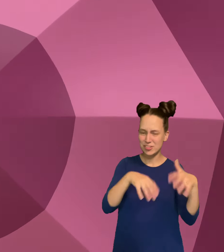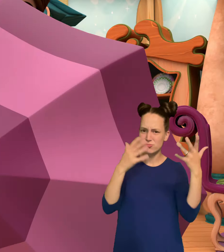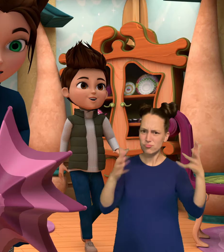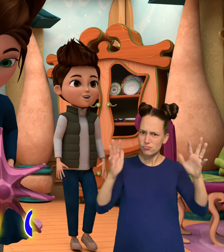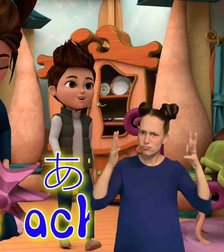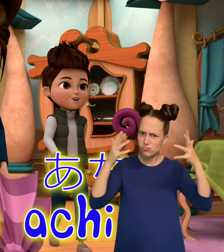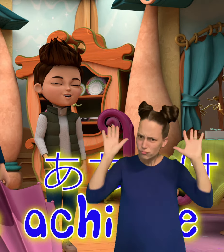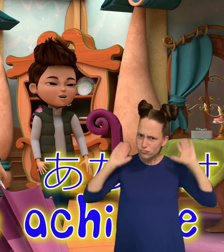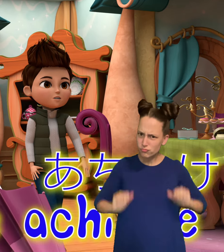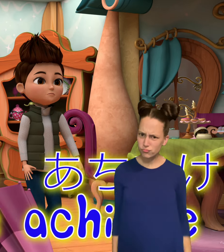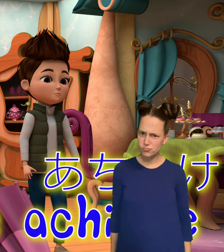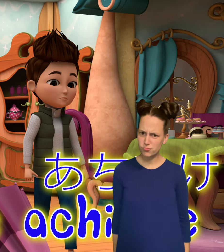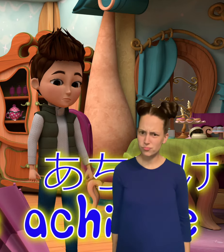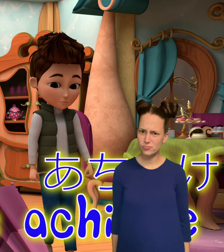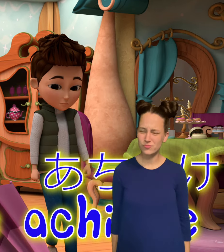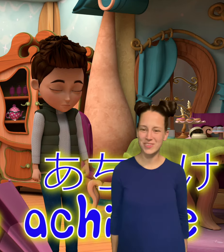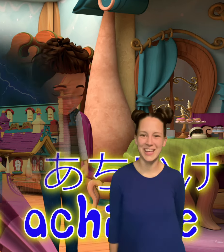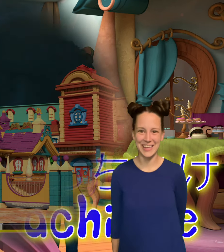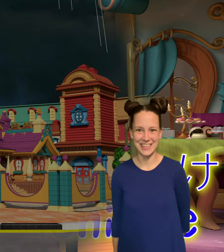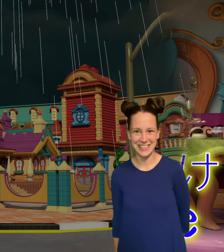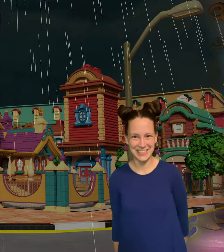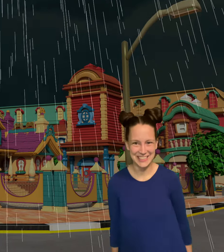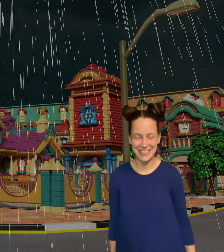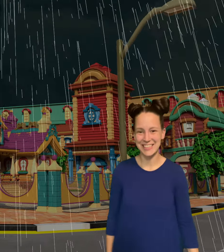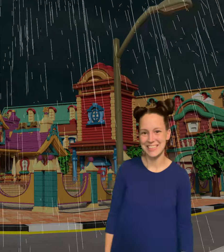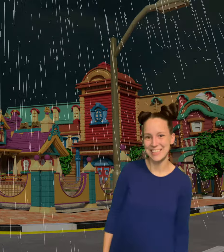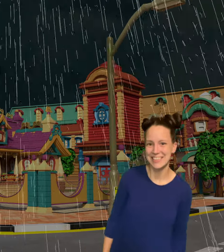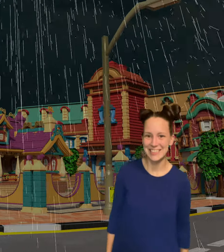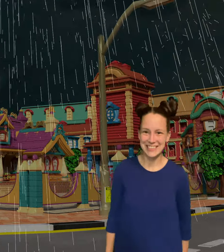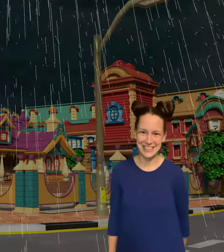ましょうアアあっち行け